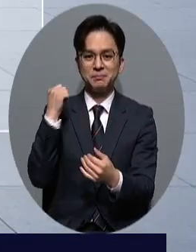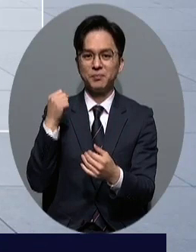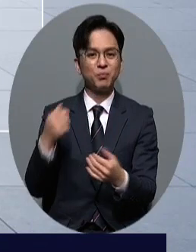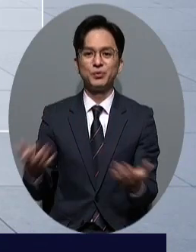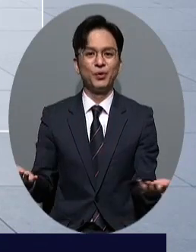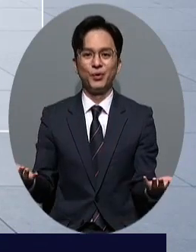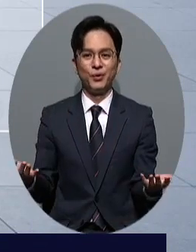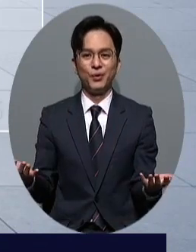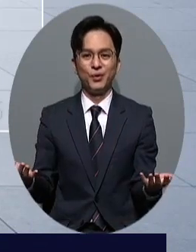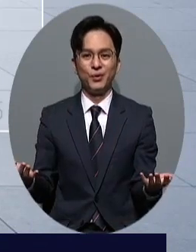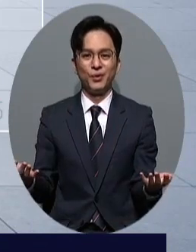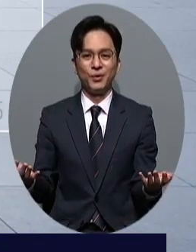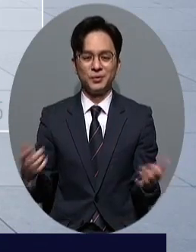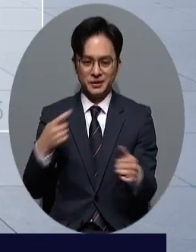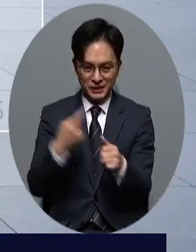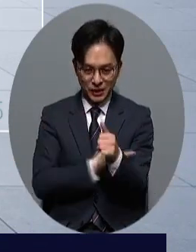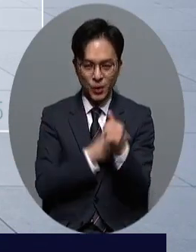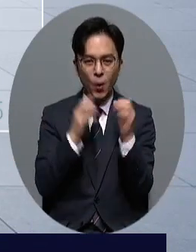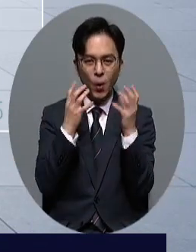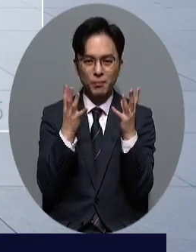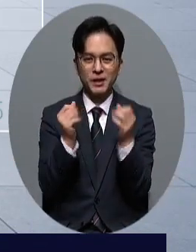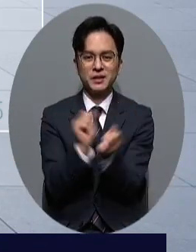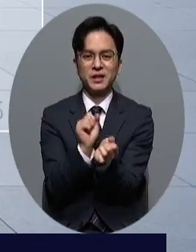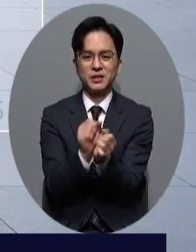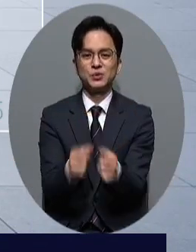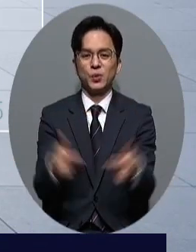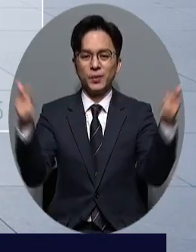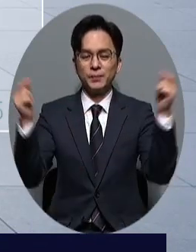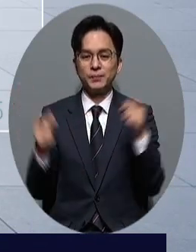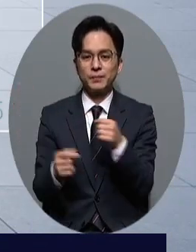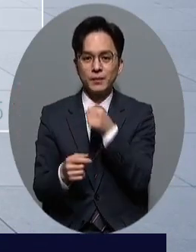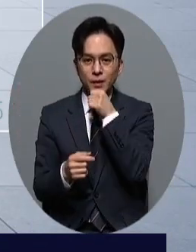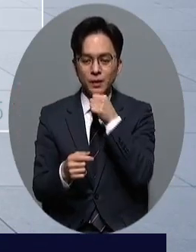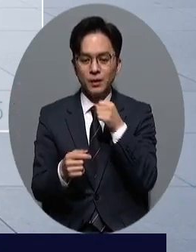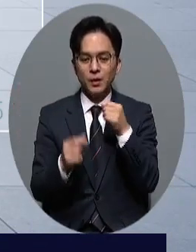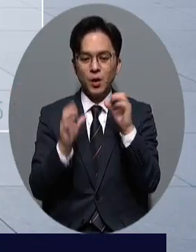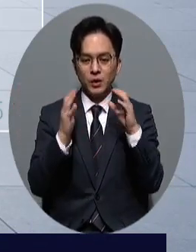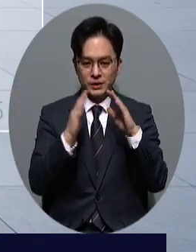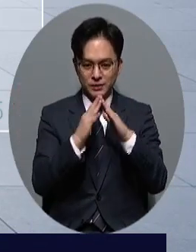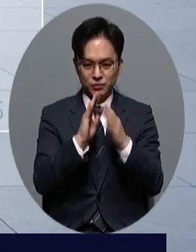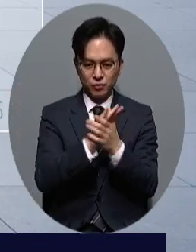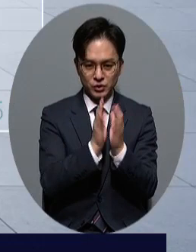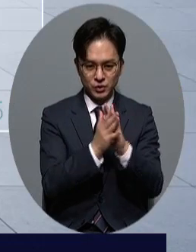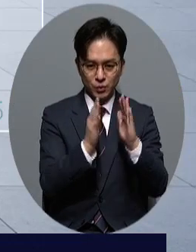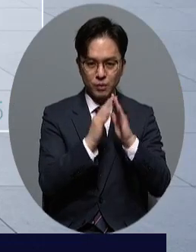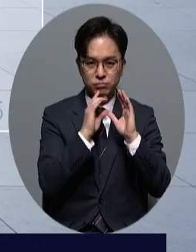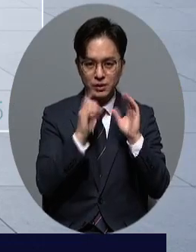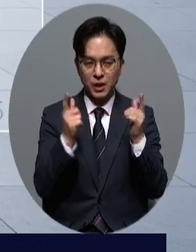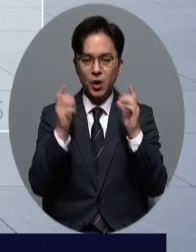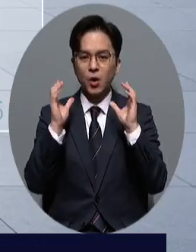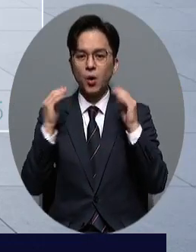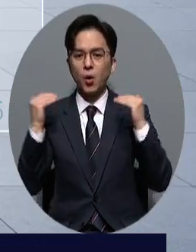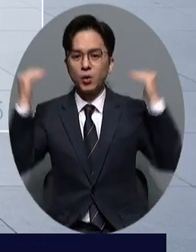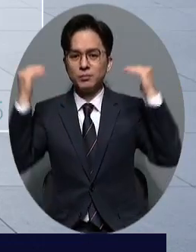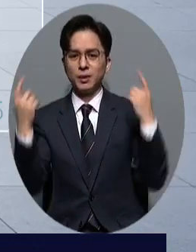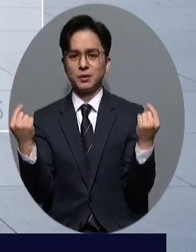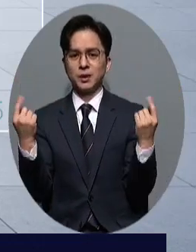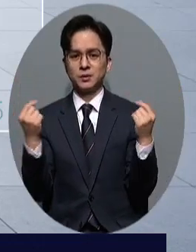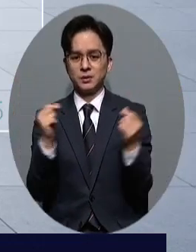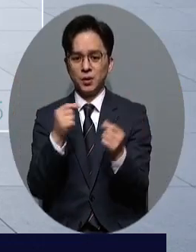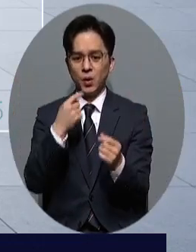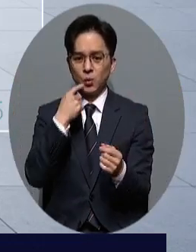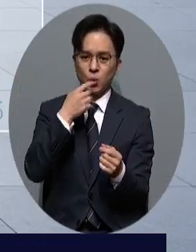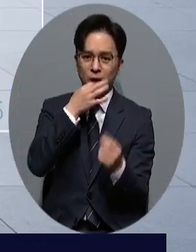네. 또 많이 늘 것 같습니다. 네. 예. 뭐 어린이집도 어린이집이지만 뭐 어른들도 지금 뭐 독감 때문에 지금 난리라고 하는데요. 좀 어떻습니까